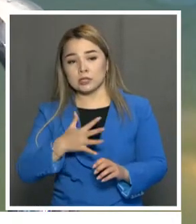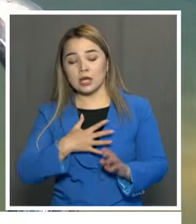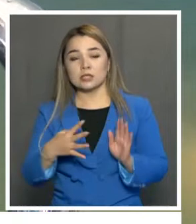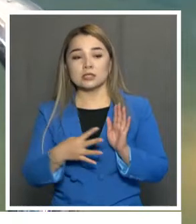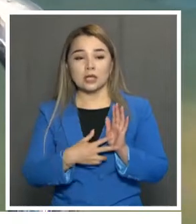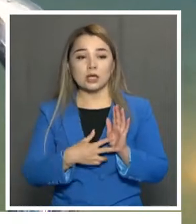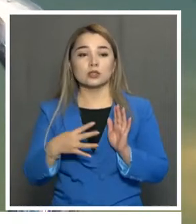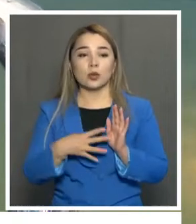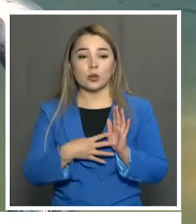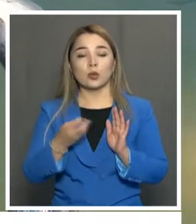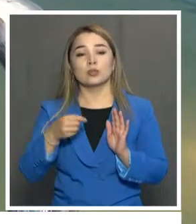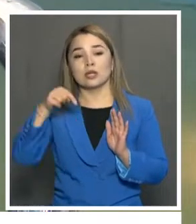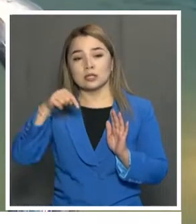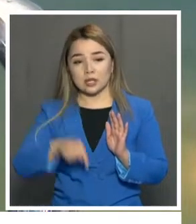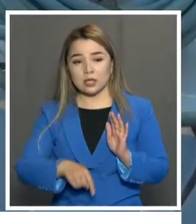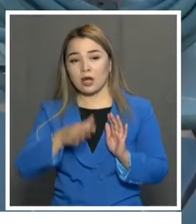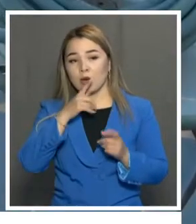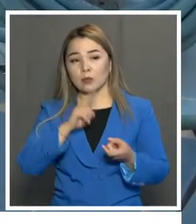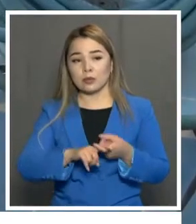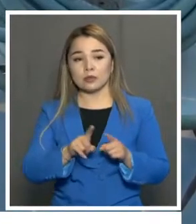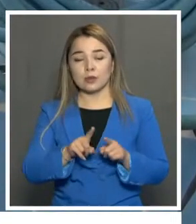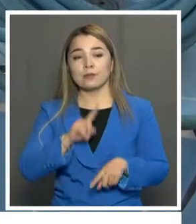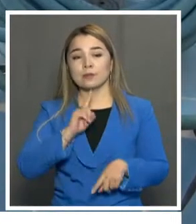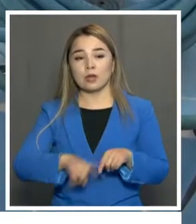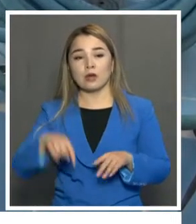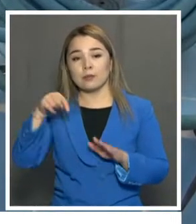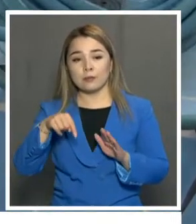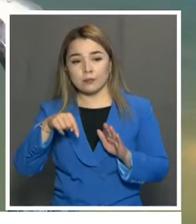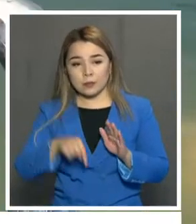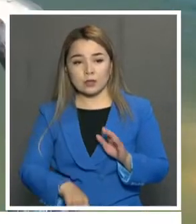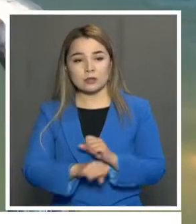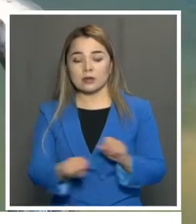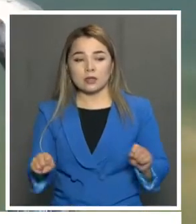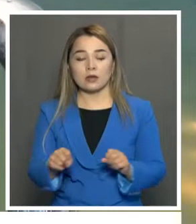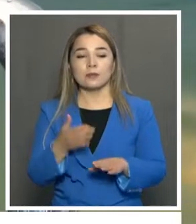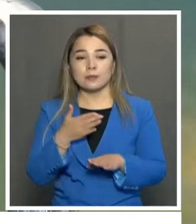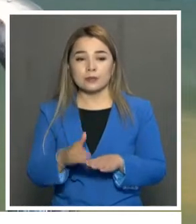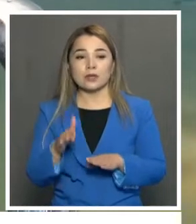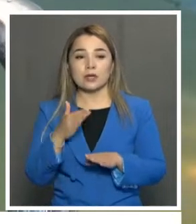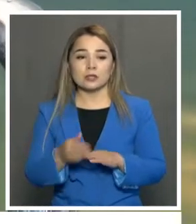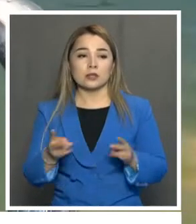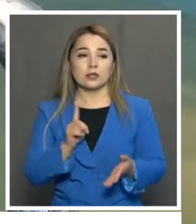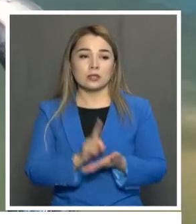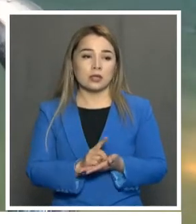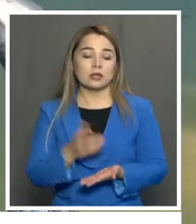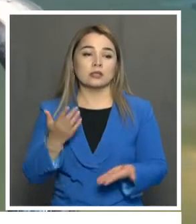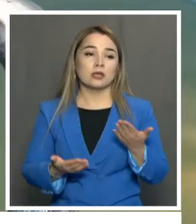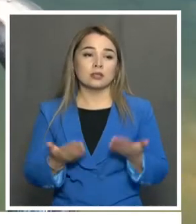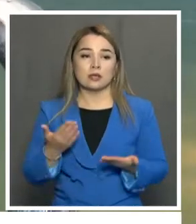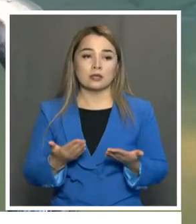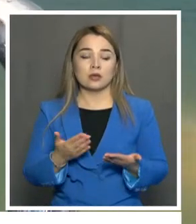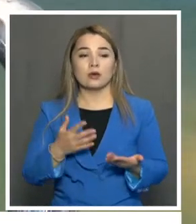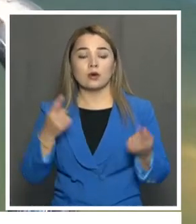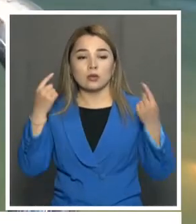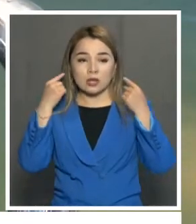8-9 метрге тағы да өзінің демалатын уақыттар бар. Бірден түсіп кетіп, бірден шығады деп олай емес. Бірден шығып кетсе, мысалы, құлақтан, мысалы,